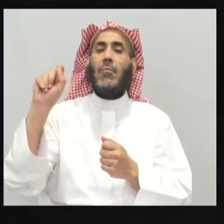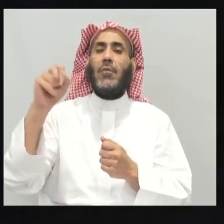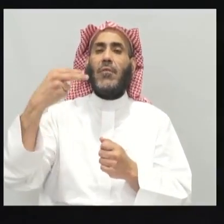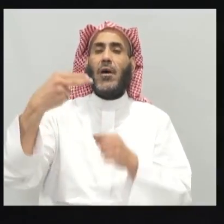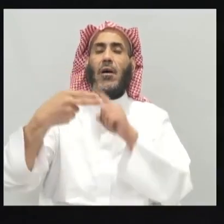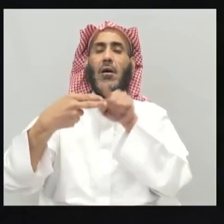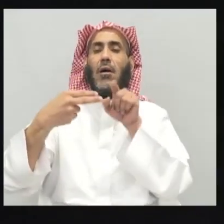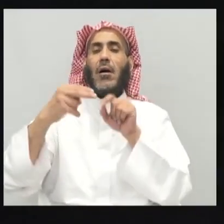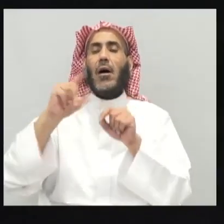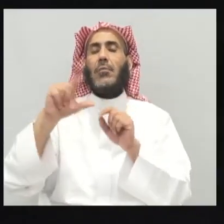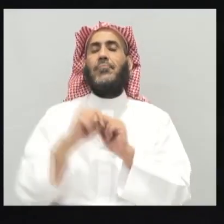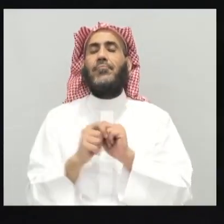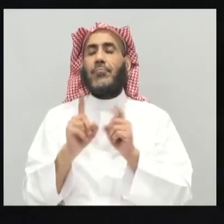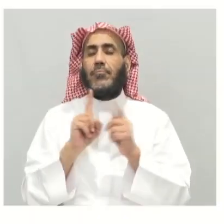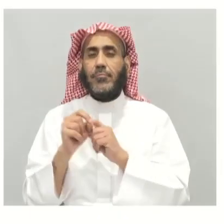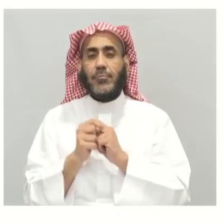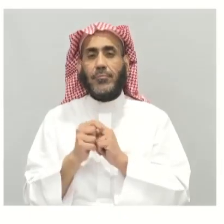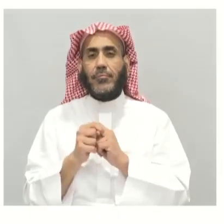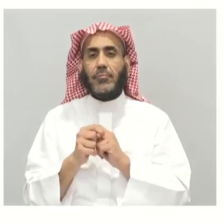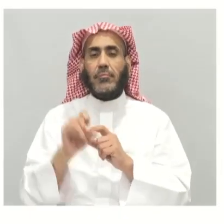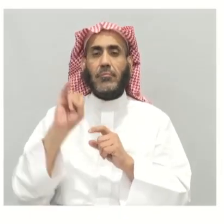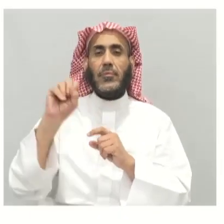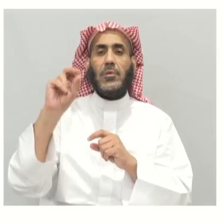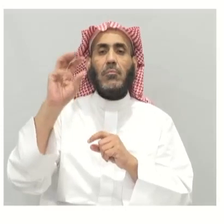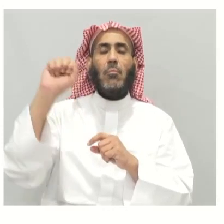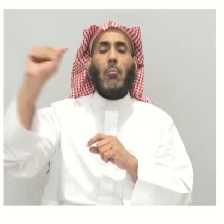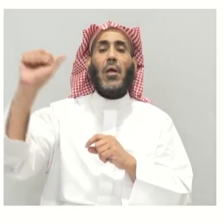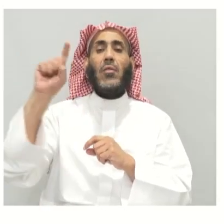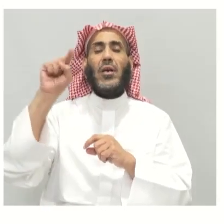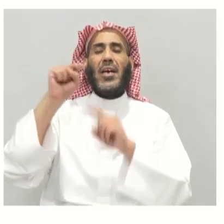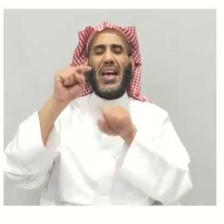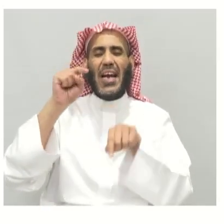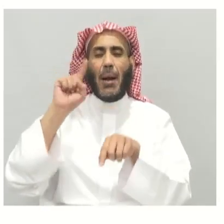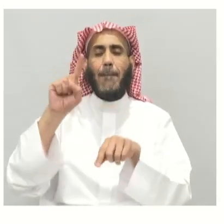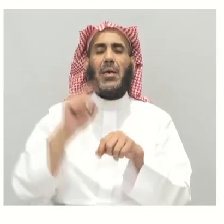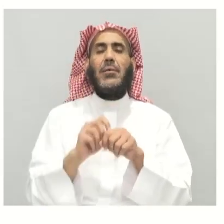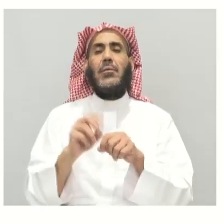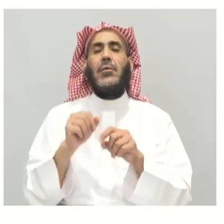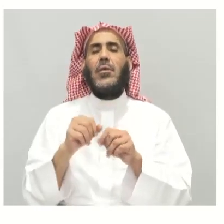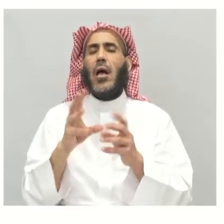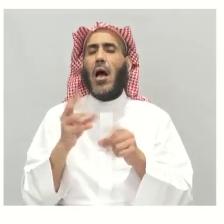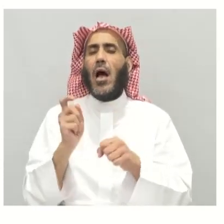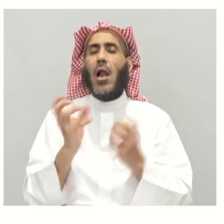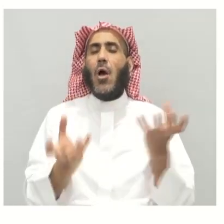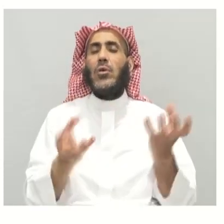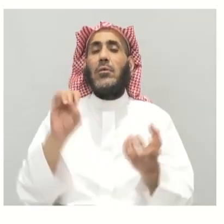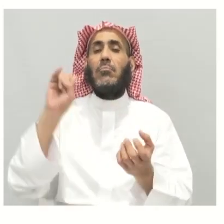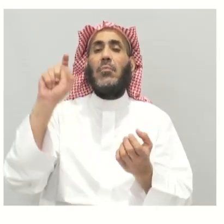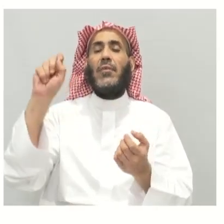مفعل. نلاحظ هنا مضرب على وزن، أحسنتم، على وزن